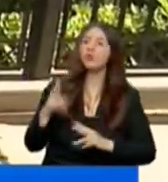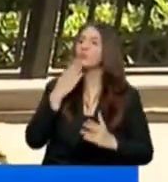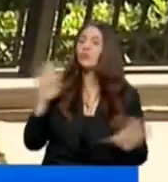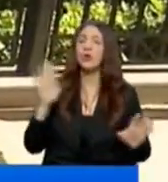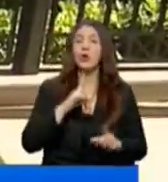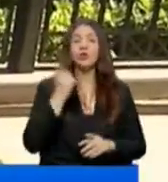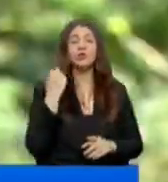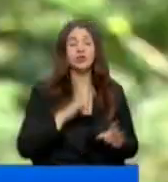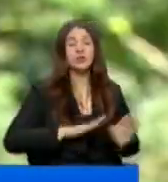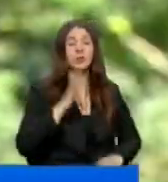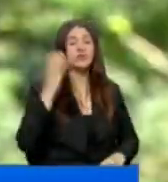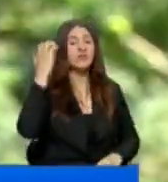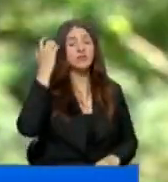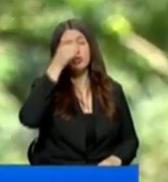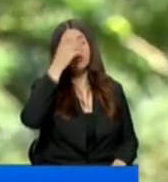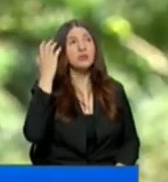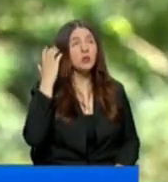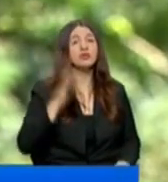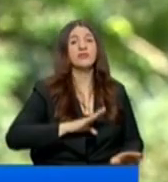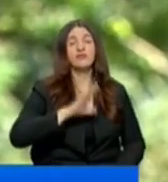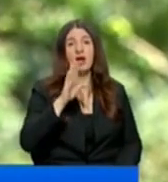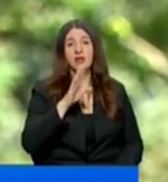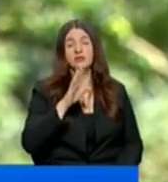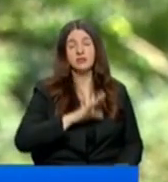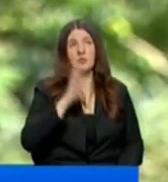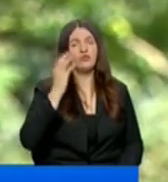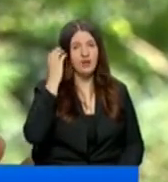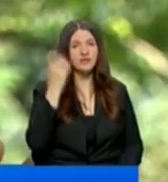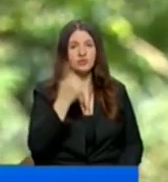yok. Dün Demokrasi Vakfı'nın, Türk Demokrasi Vakfı'nın evet. dünkü konuşmanızda